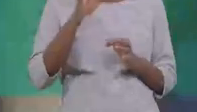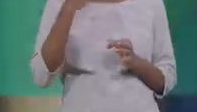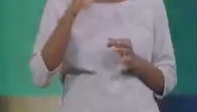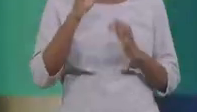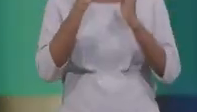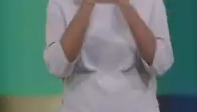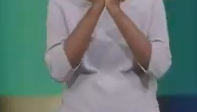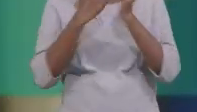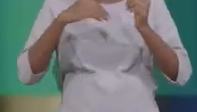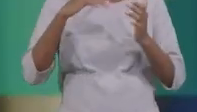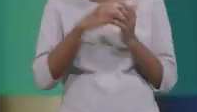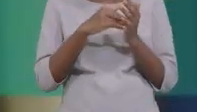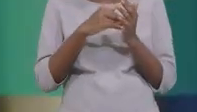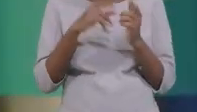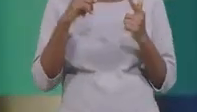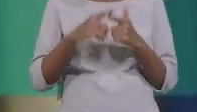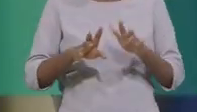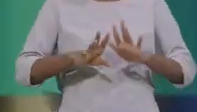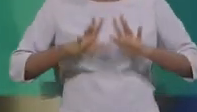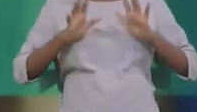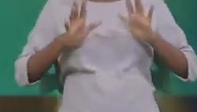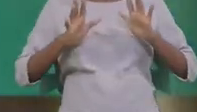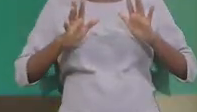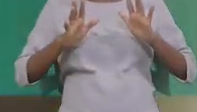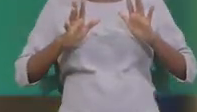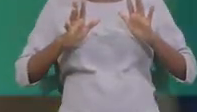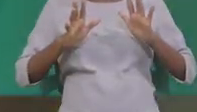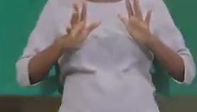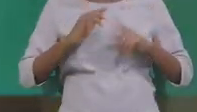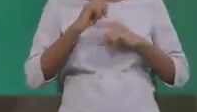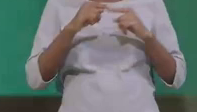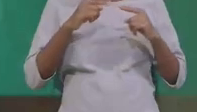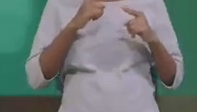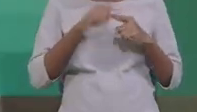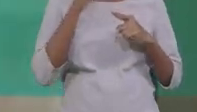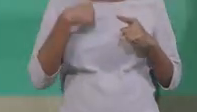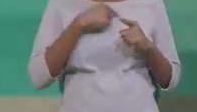Romains 8, 15. Et vous n'avez point reçu un esprit de servitude pour être encore dans la crainte.